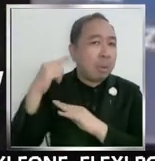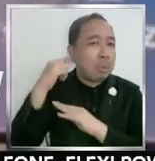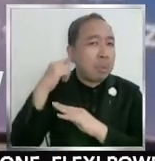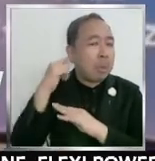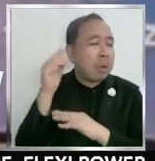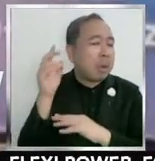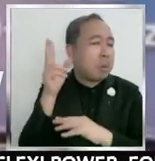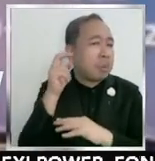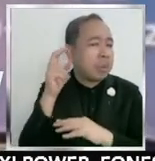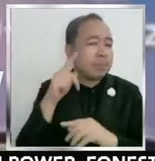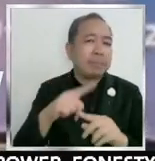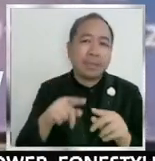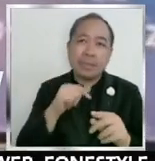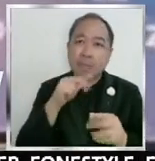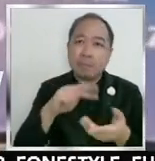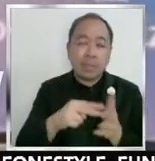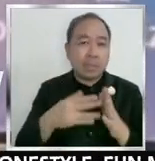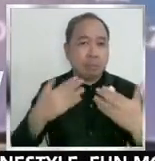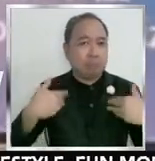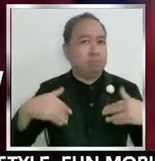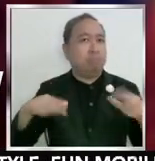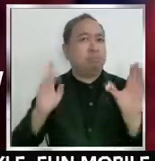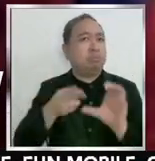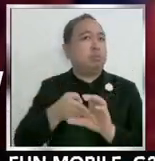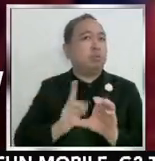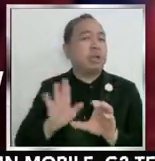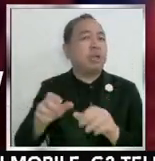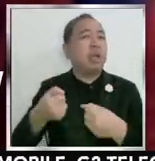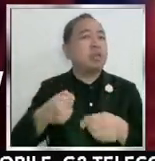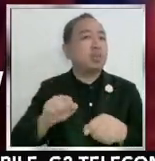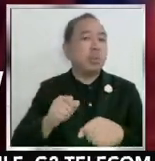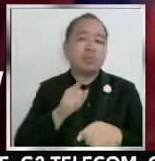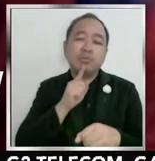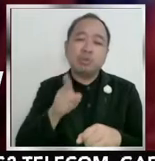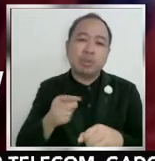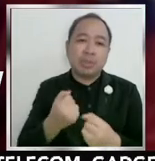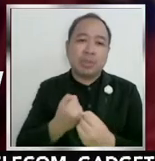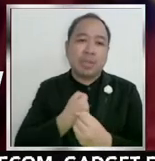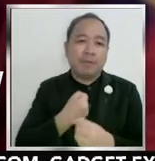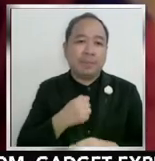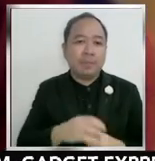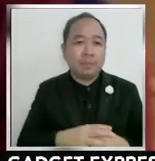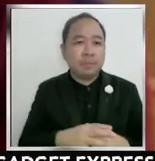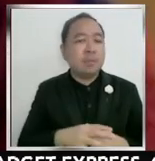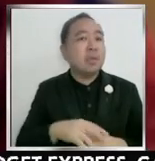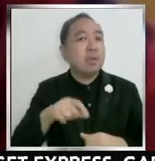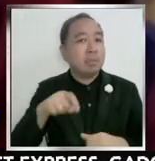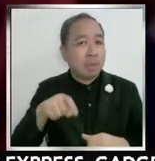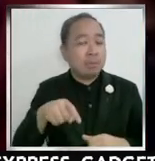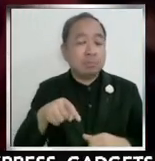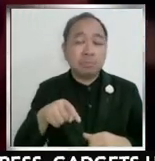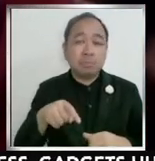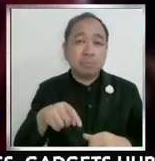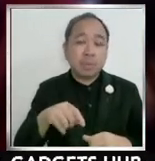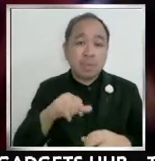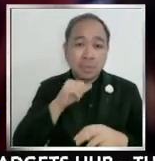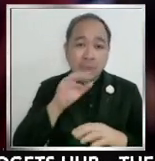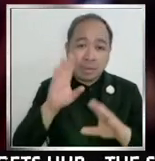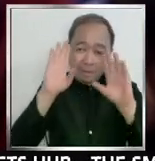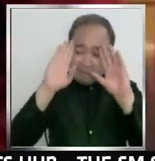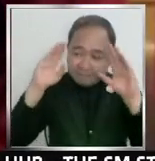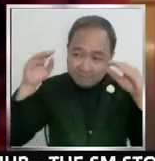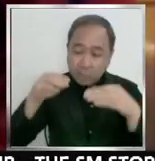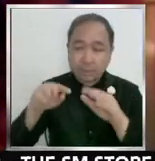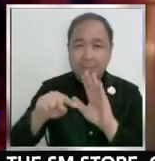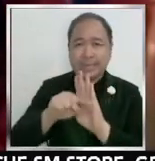para sukuan ang sport na napamahal na sa kanya. Dapat hindi tayo tumitingin sa negative aspects